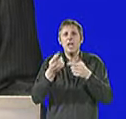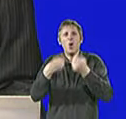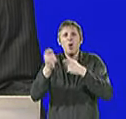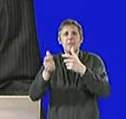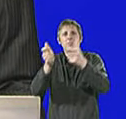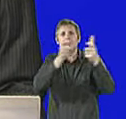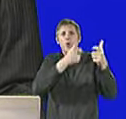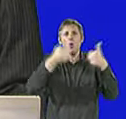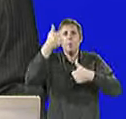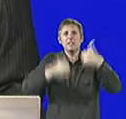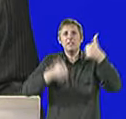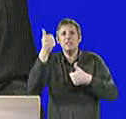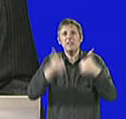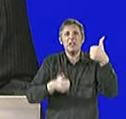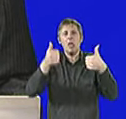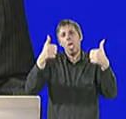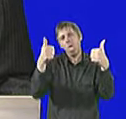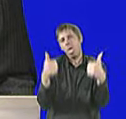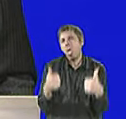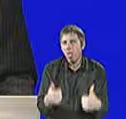économie. Ils nous disent